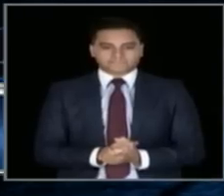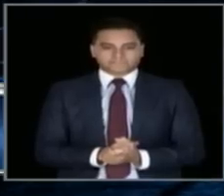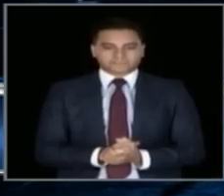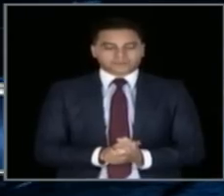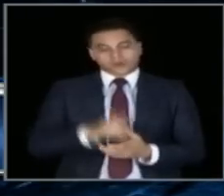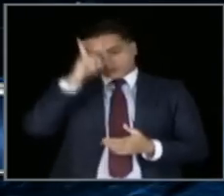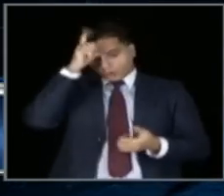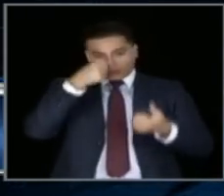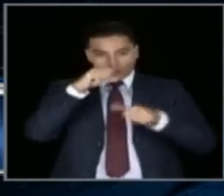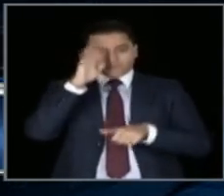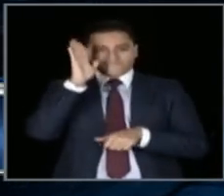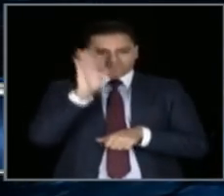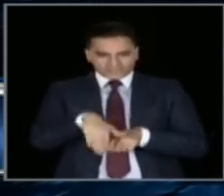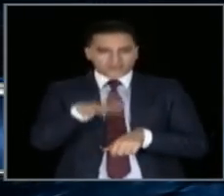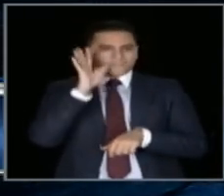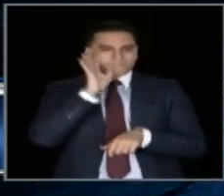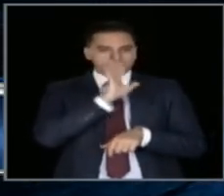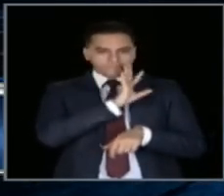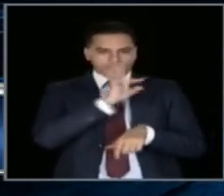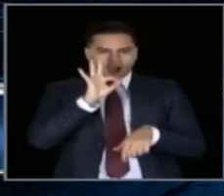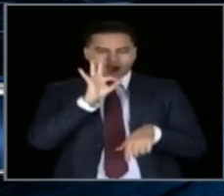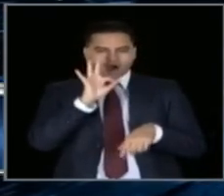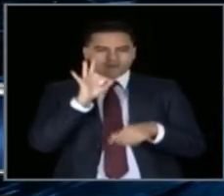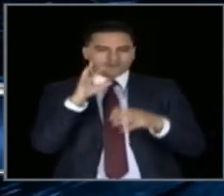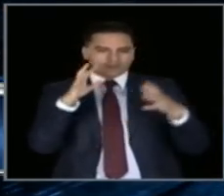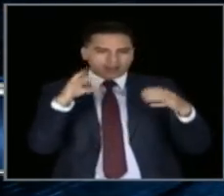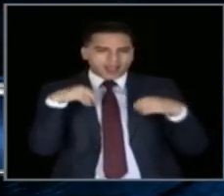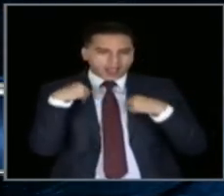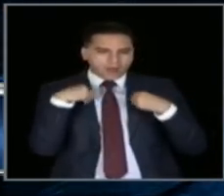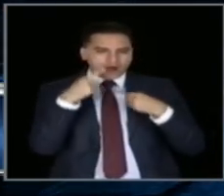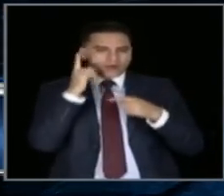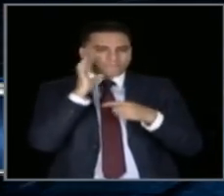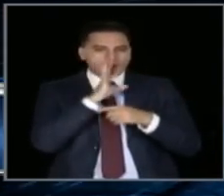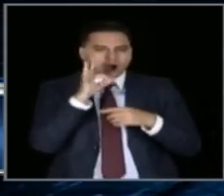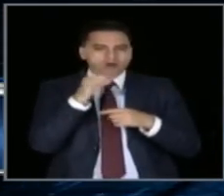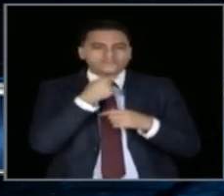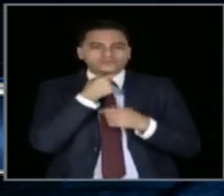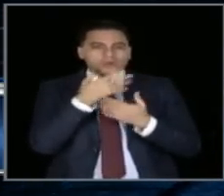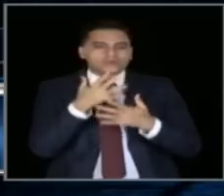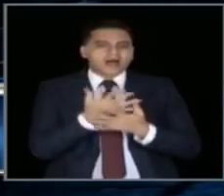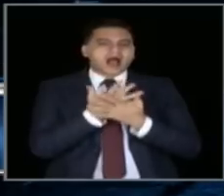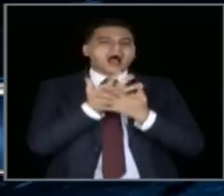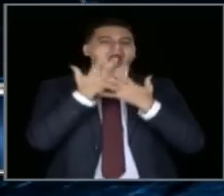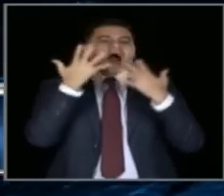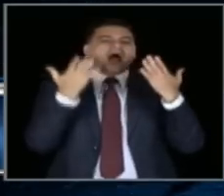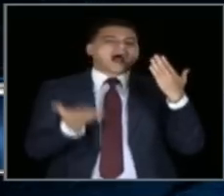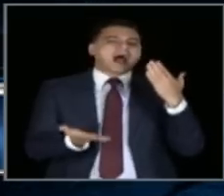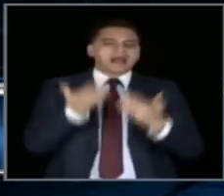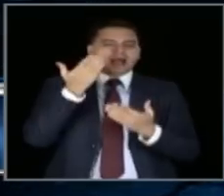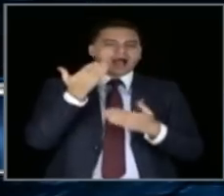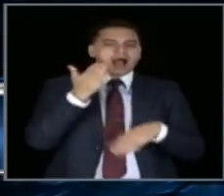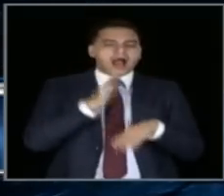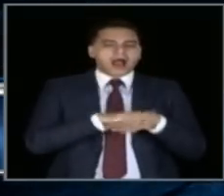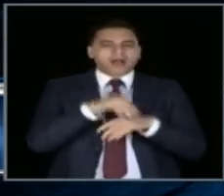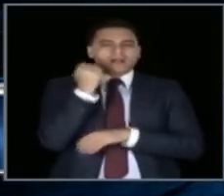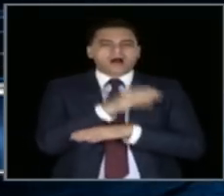علوم: ما هو الكائن الذي يمتلك أعلى صوت على وجه الأرض؟